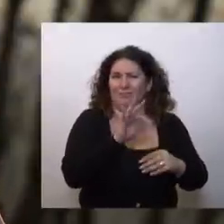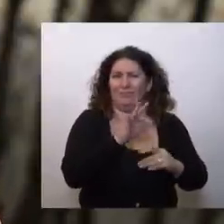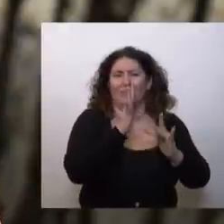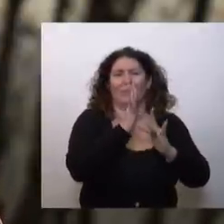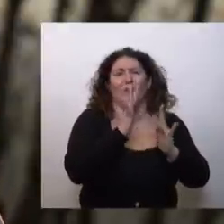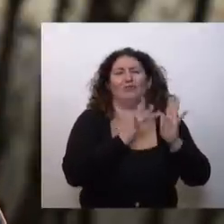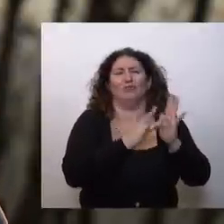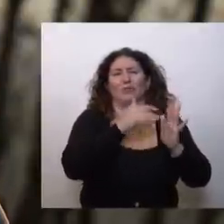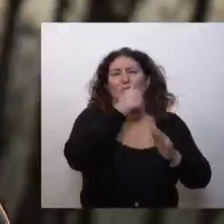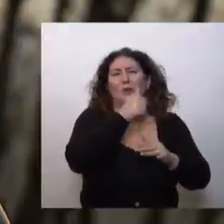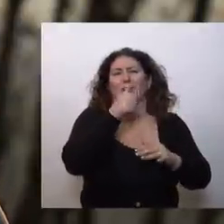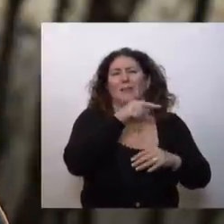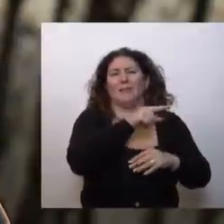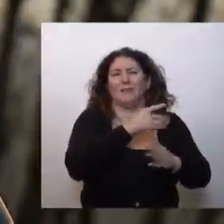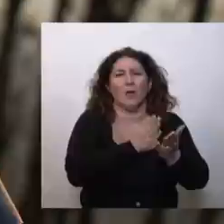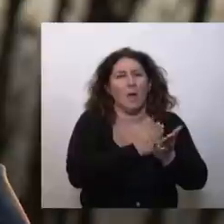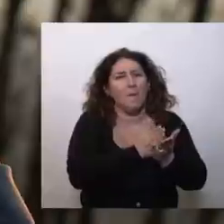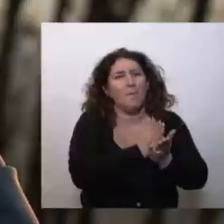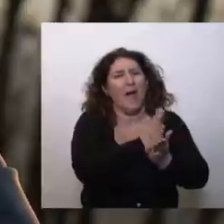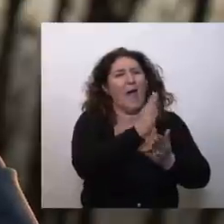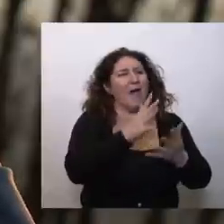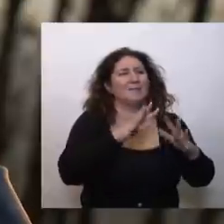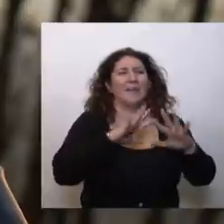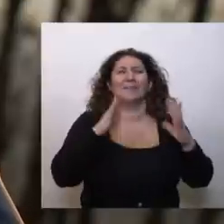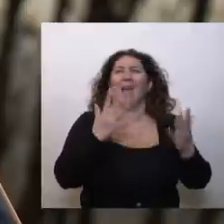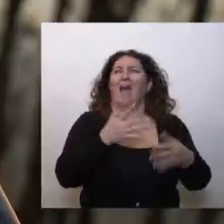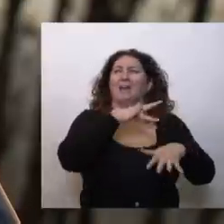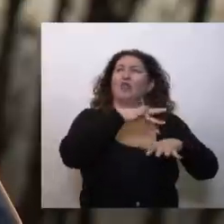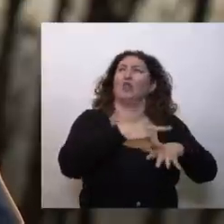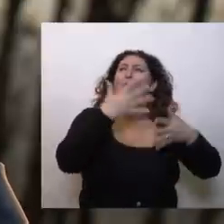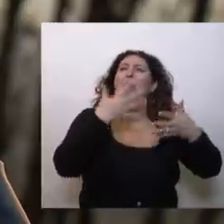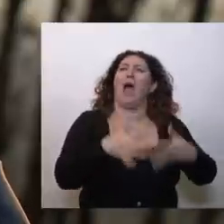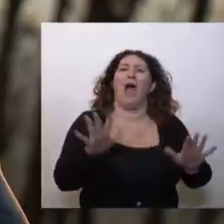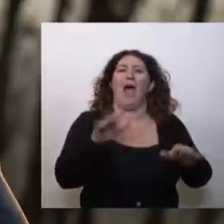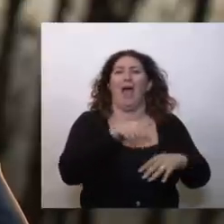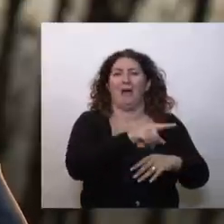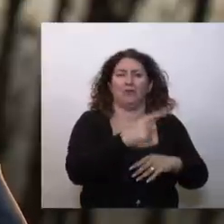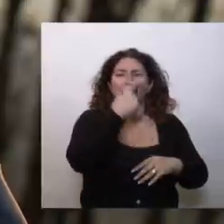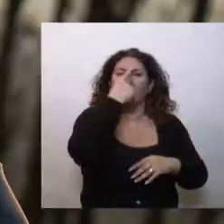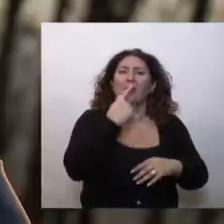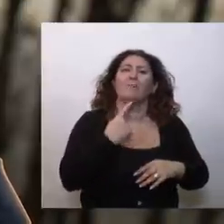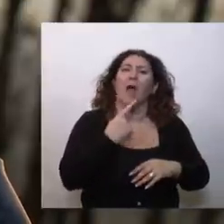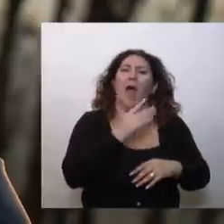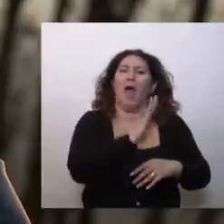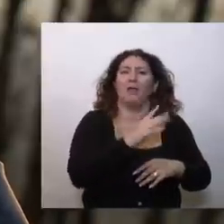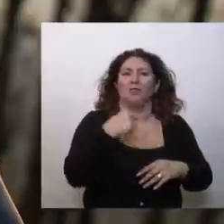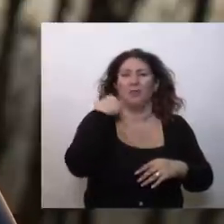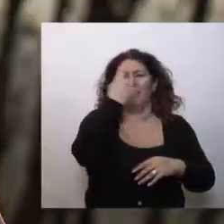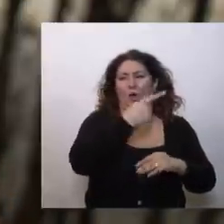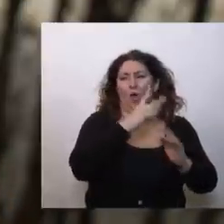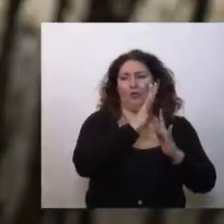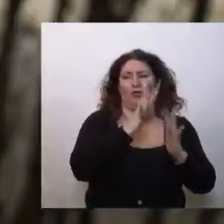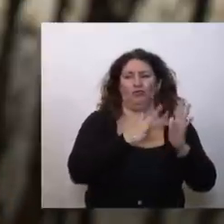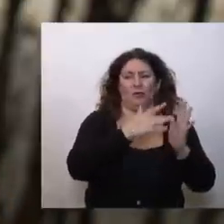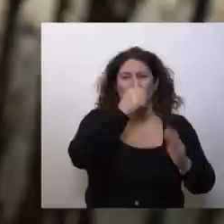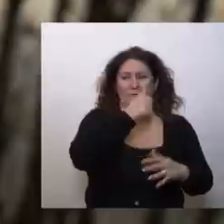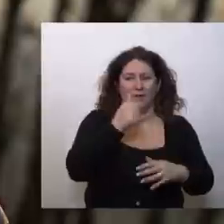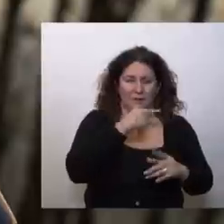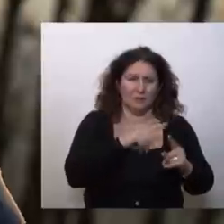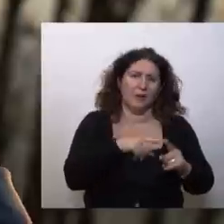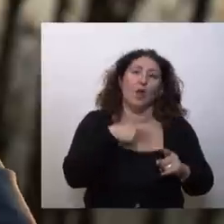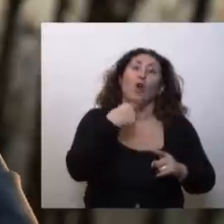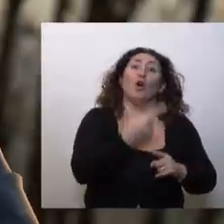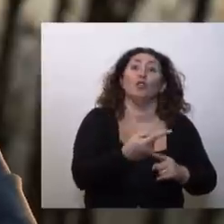terra, di devozione nei confronti dell'immagine di Cristo, del volto di Cristo, che poi in qualche modo